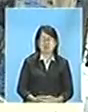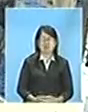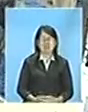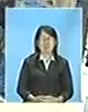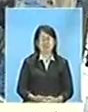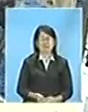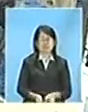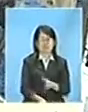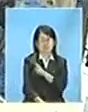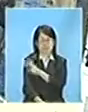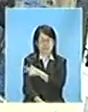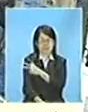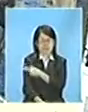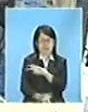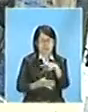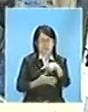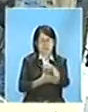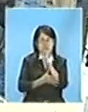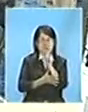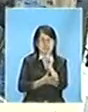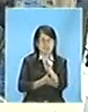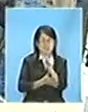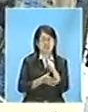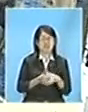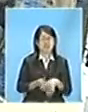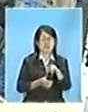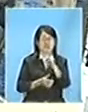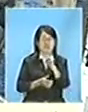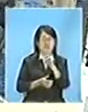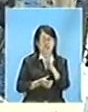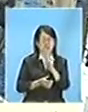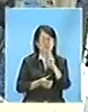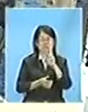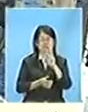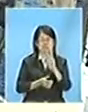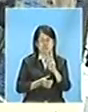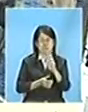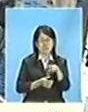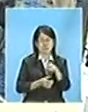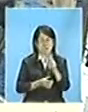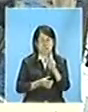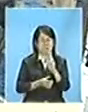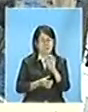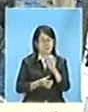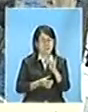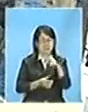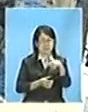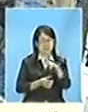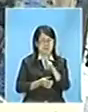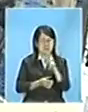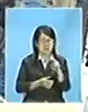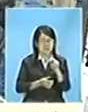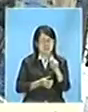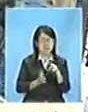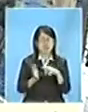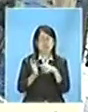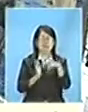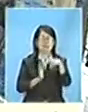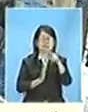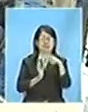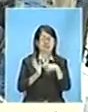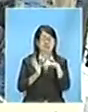รองศาสตราจารย์ประเสริฐชิตพงศ์หม่อมหลวงปรียพันธ์ศรีทวัฒน์นายปัญญาเบญ